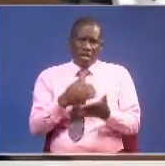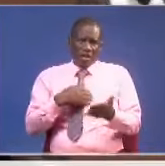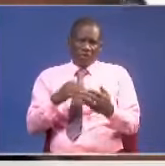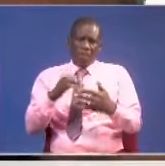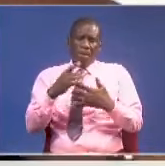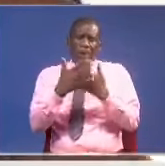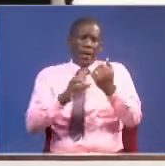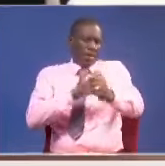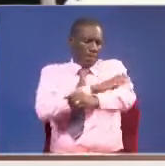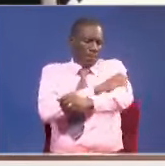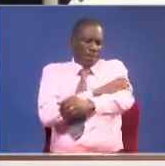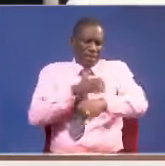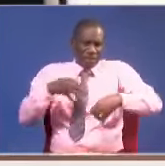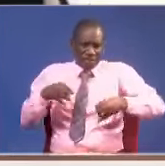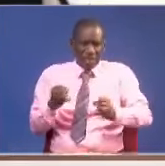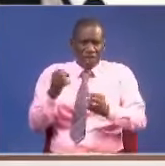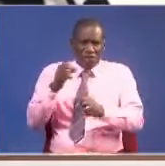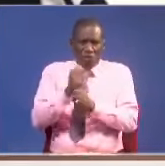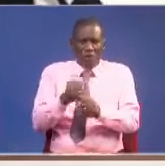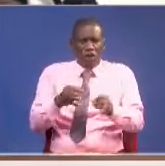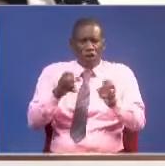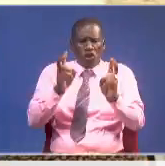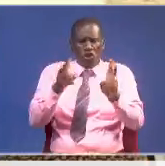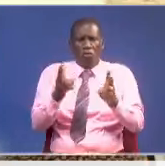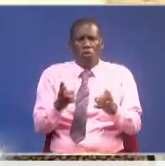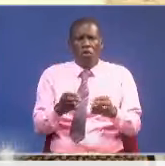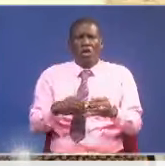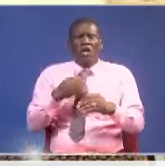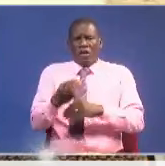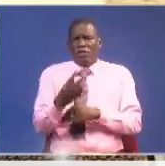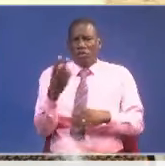wakajaribu kuirudisha normal, lakini baada ya miezi miwili